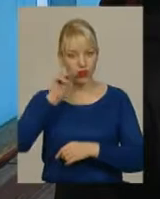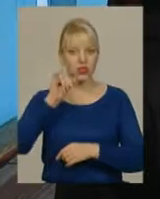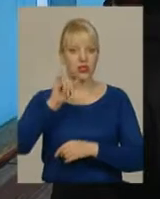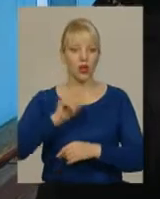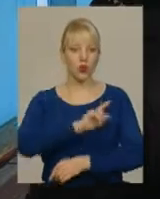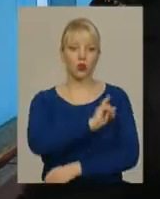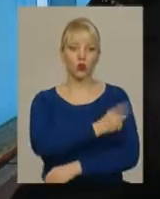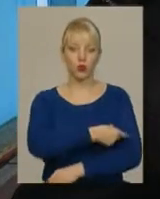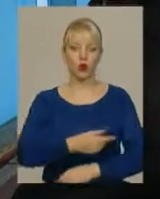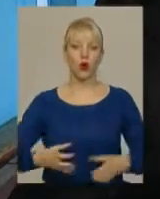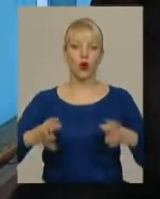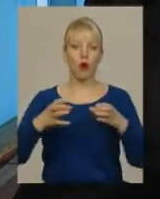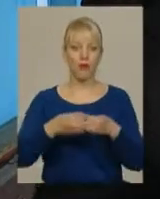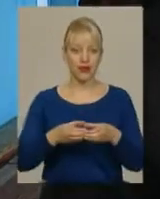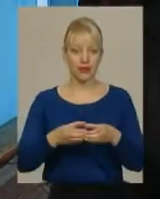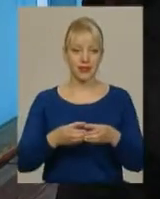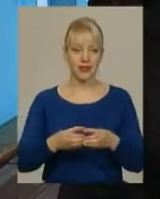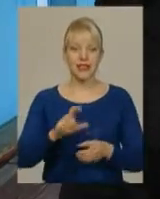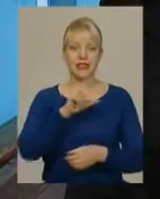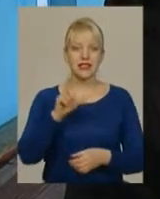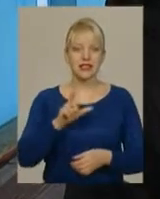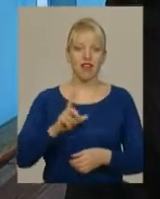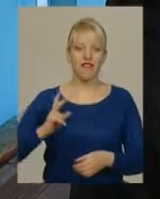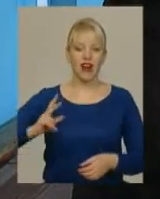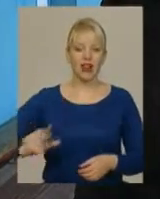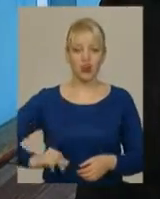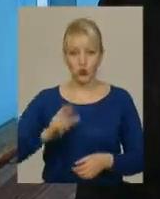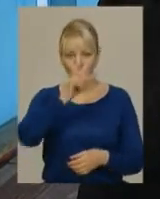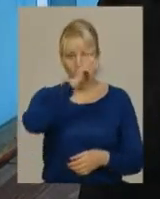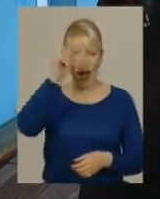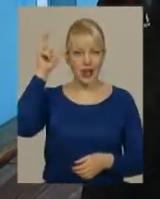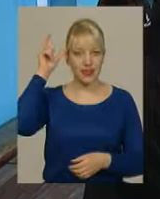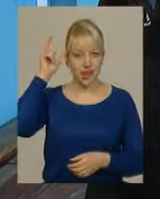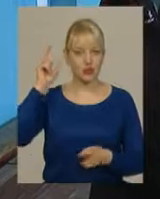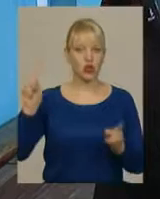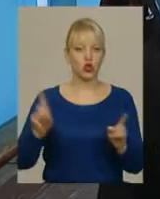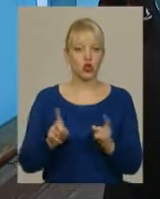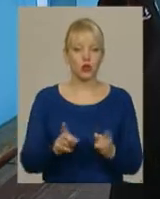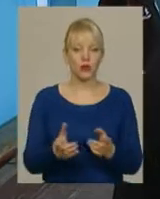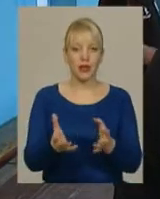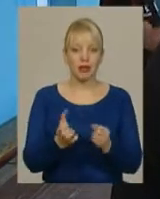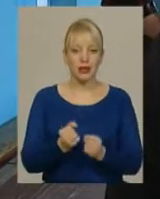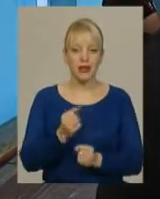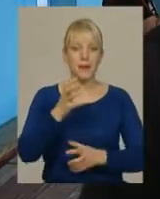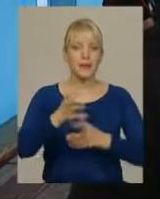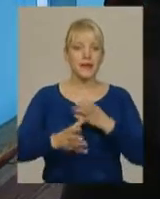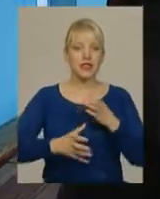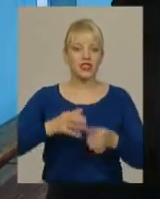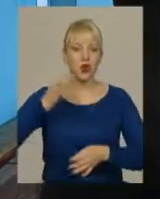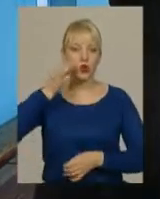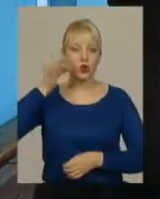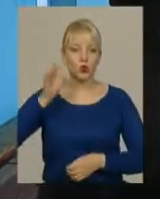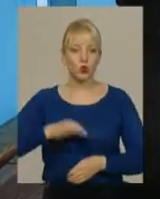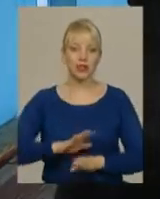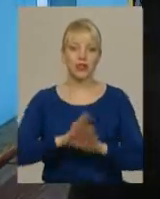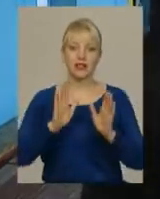потужної команди з французької академії, щоб набратися певного міжнародного такого досвіду, не